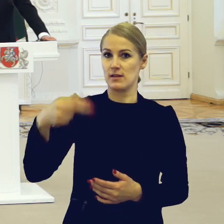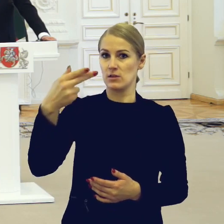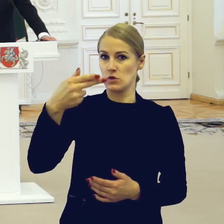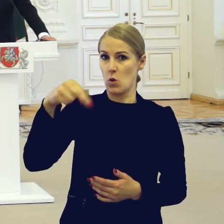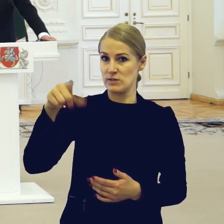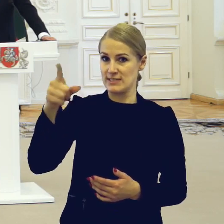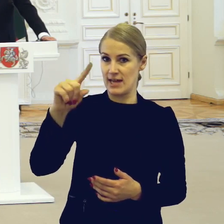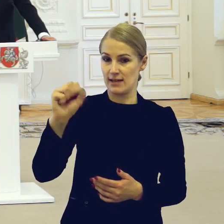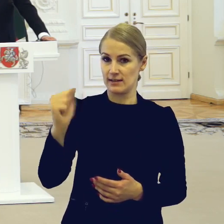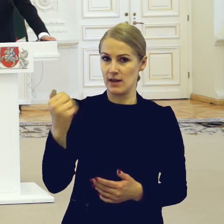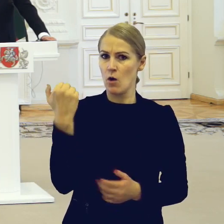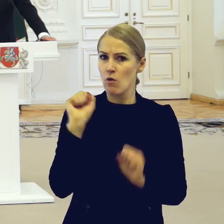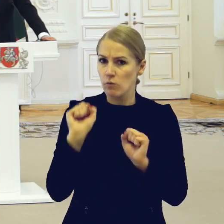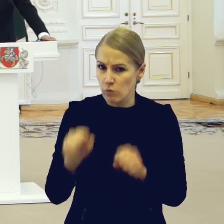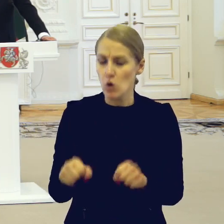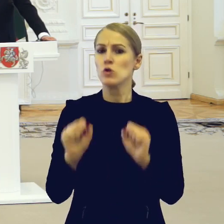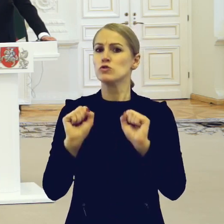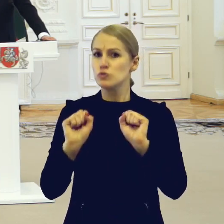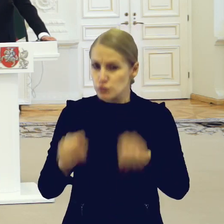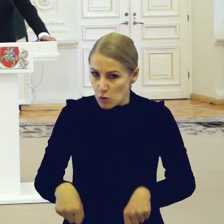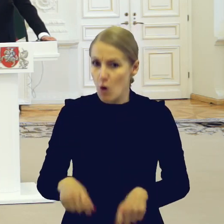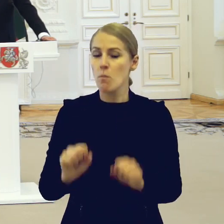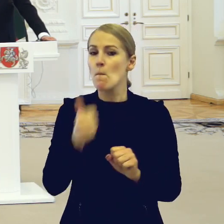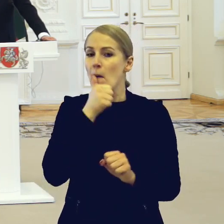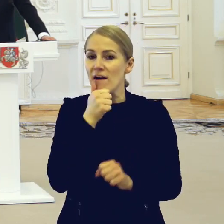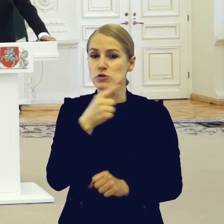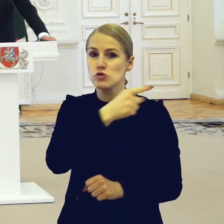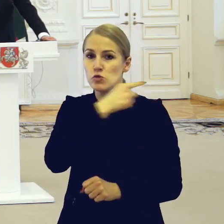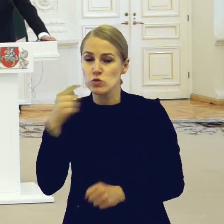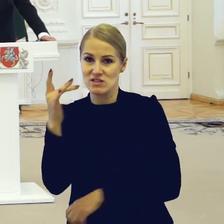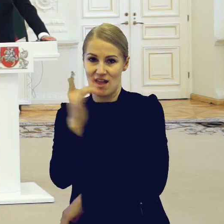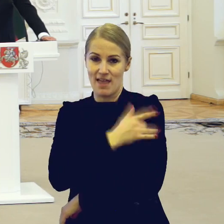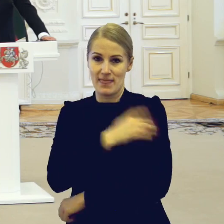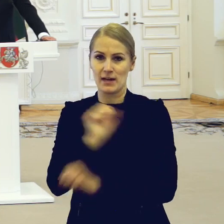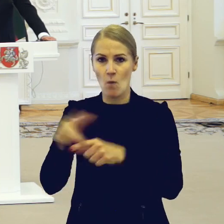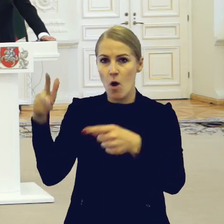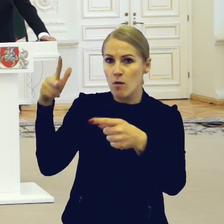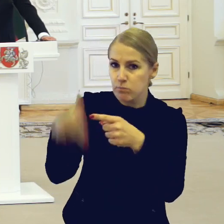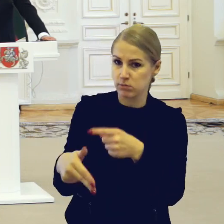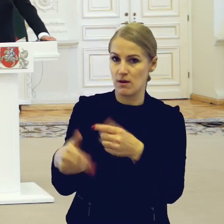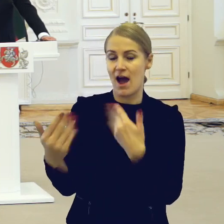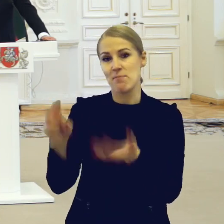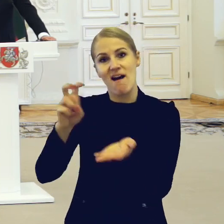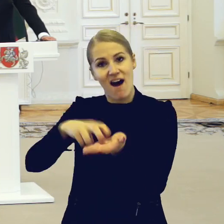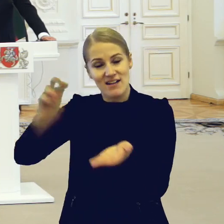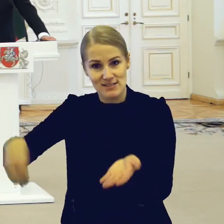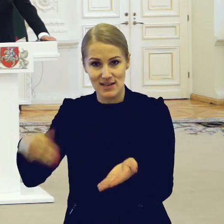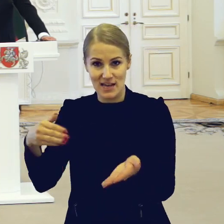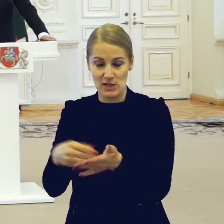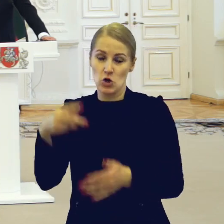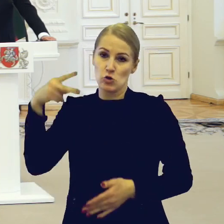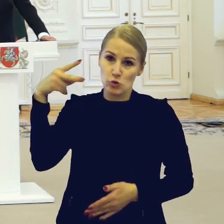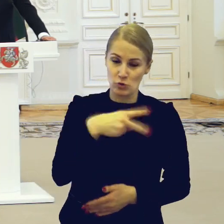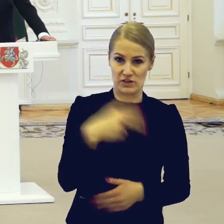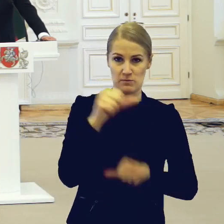kad būtina atsisakyti Rusijos energijos šaltinių bent jau iki šių metų pabaigos? Ir kodėl